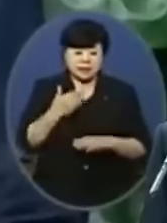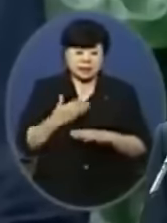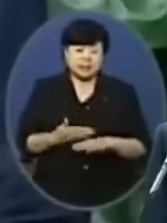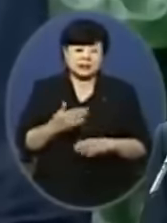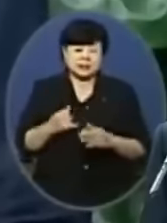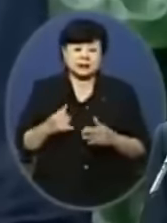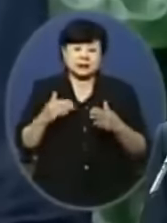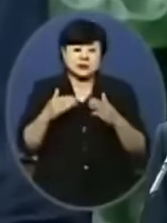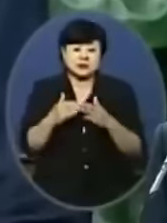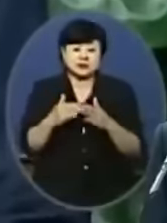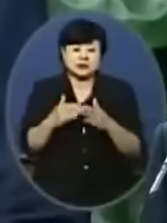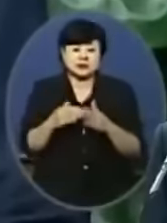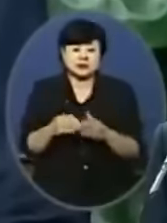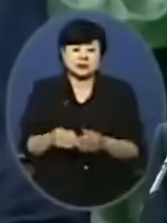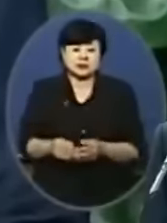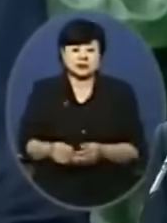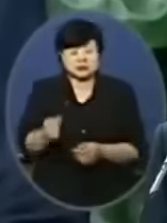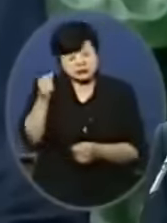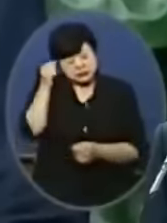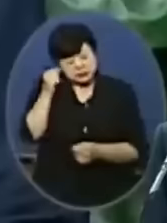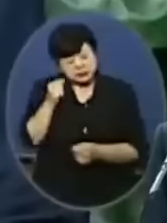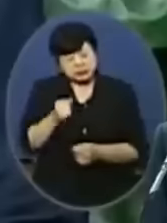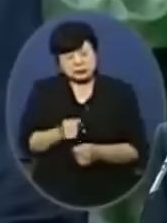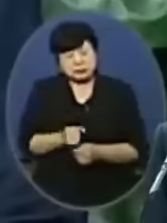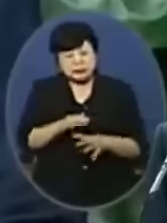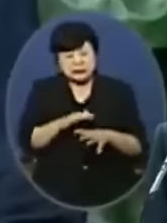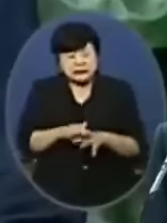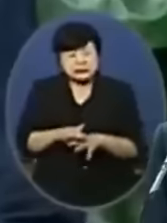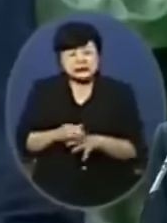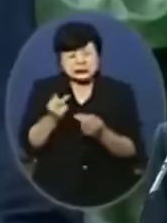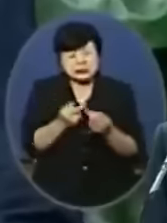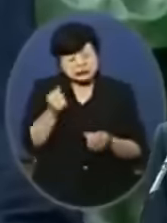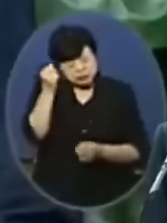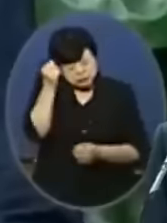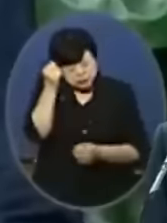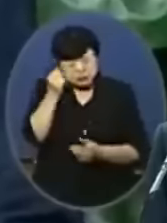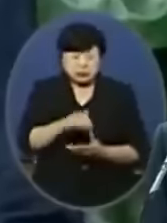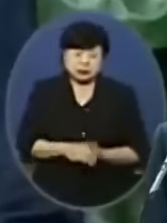나무집에서 늘 제빵살이로 살고 들과 산에서 잠을 주무시고